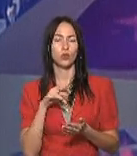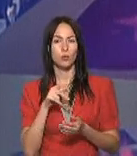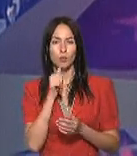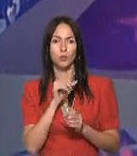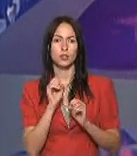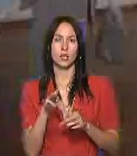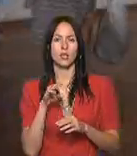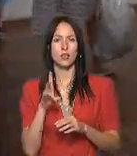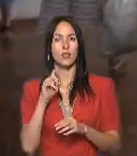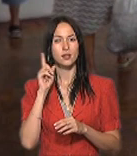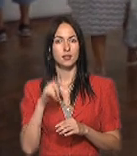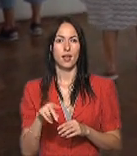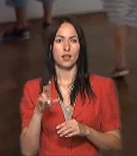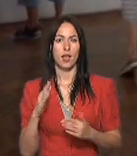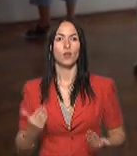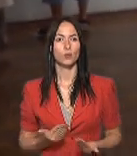Довженка.